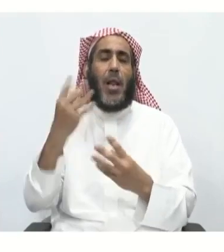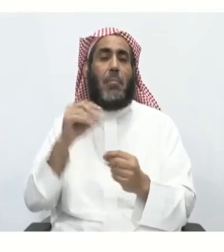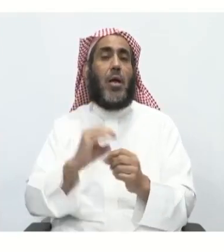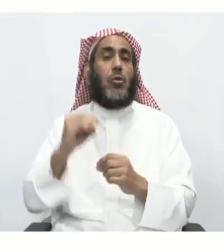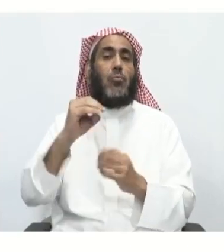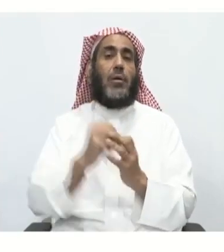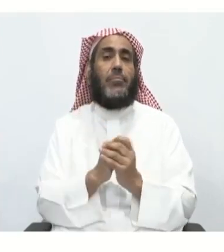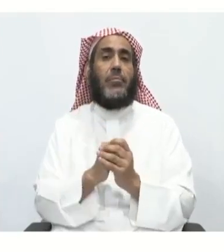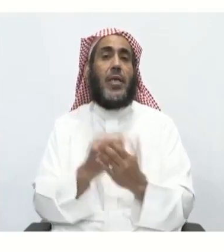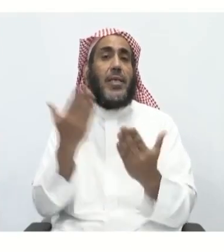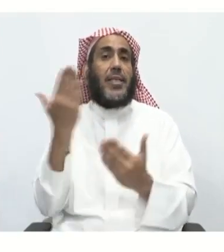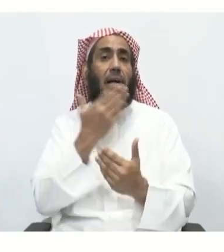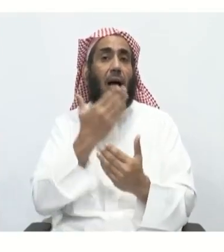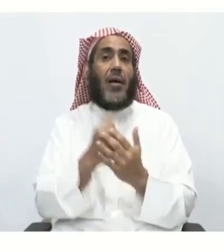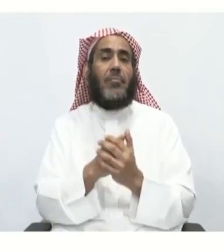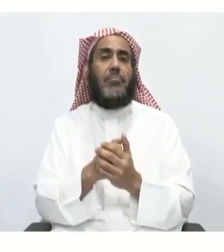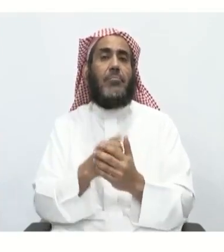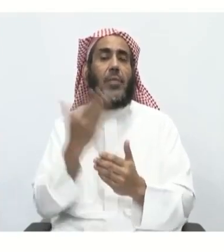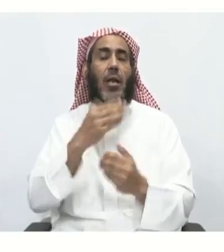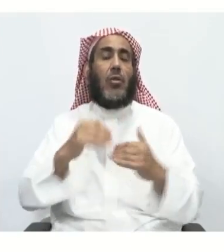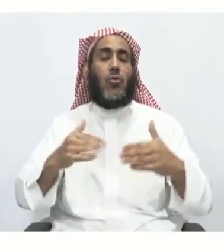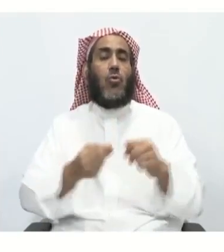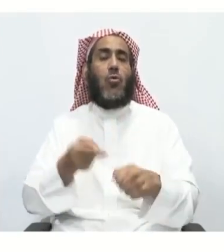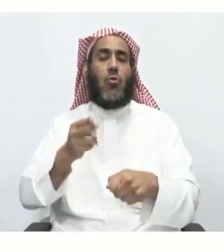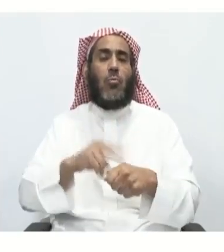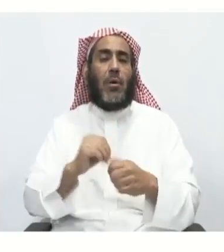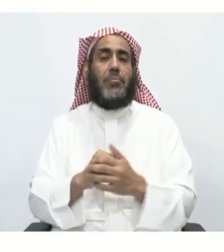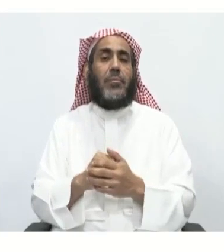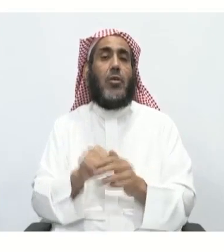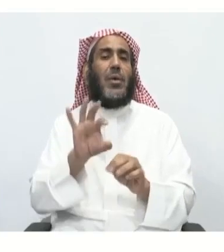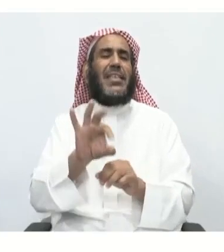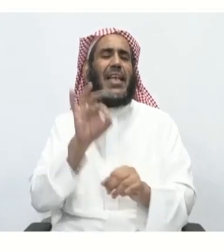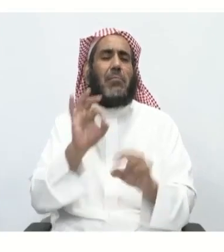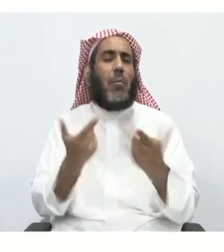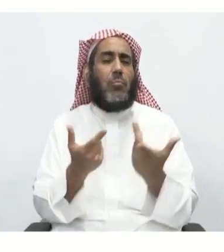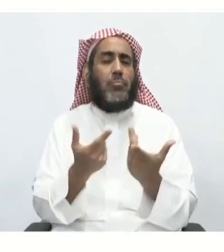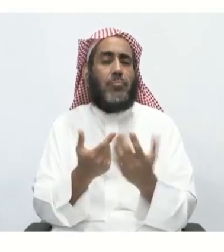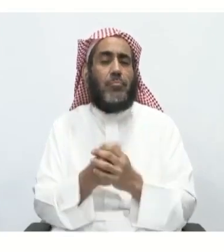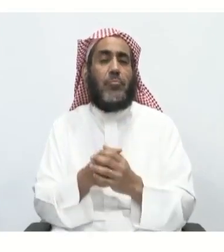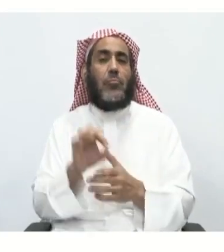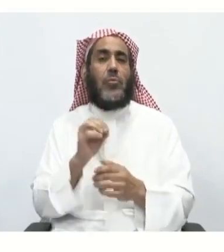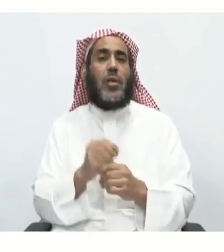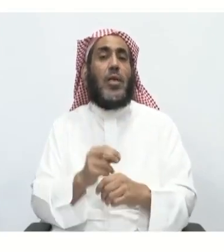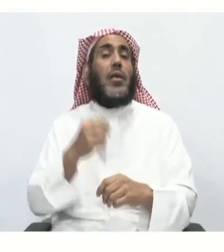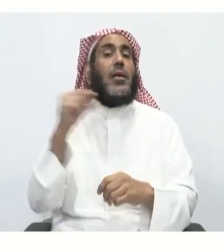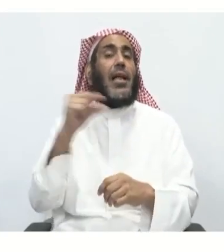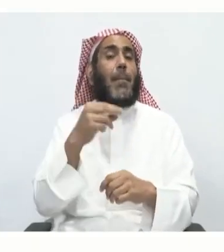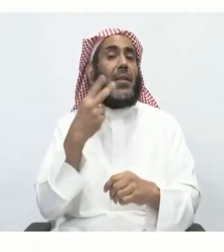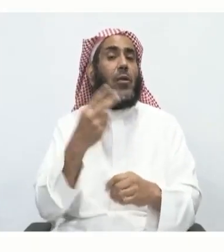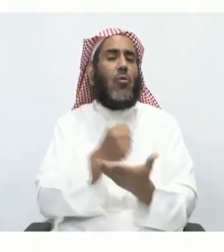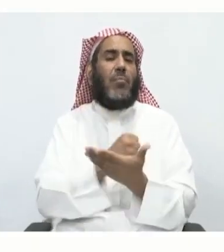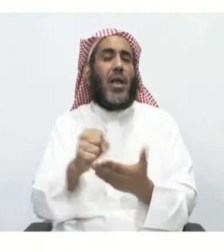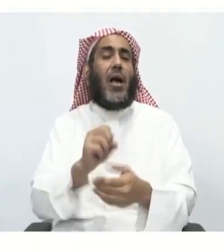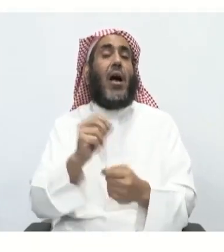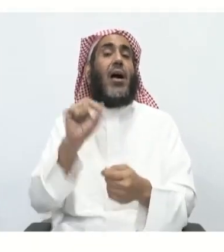جمل تقراها تقرا هذه الجمل ثم تستخرج منها تستخرج من هذه الجمل تقول كلمتين حذف